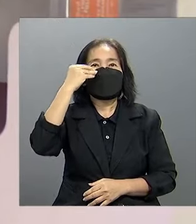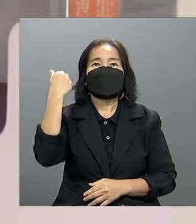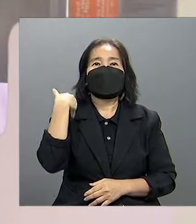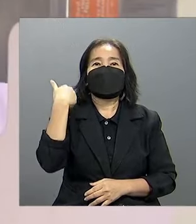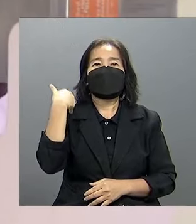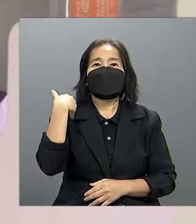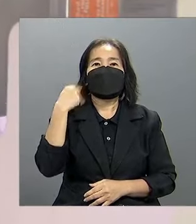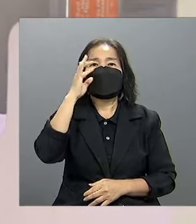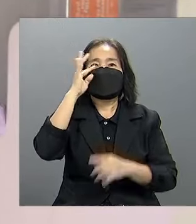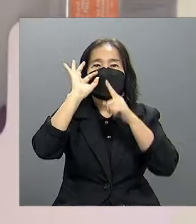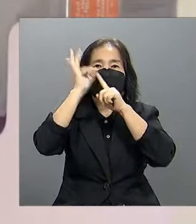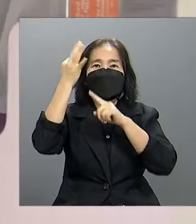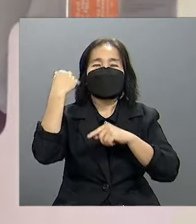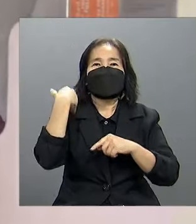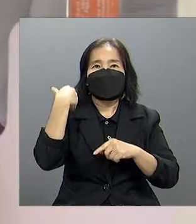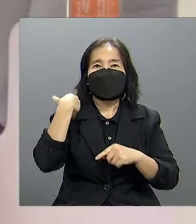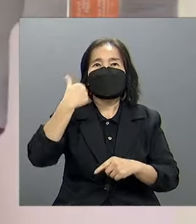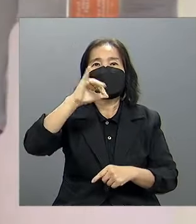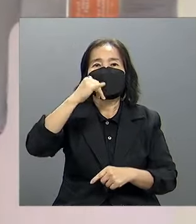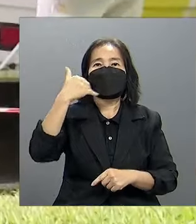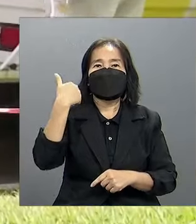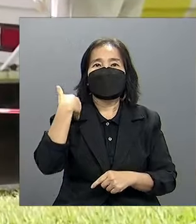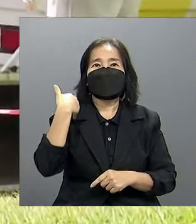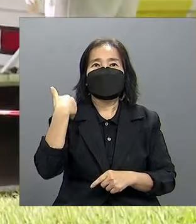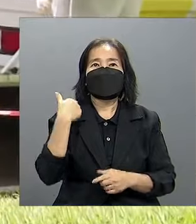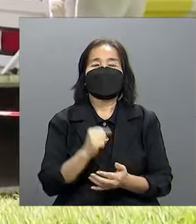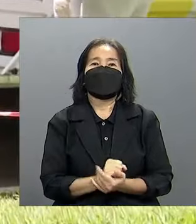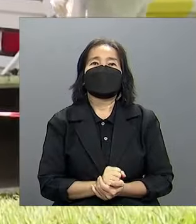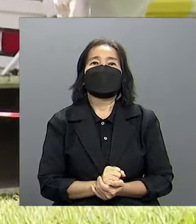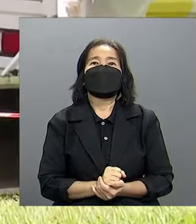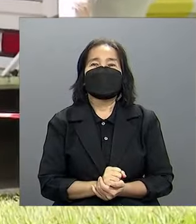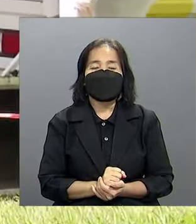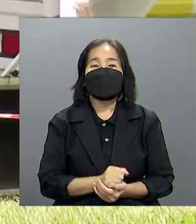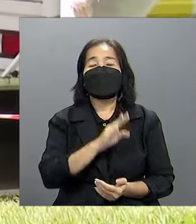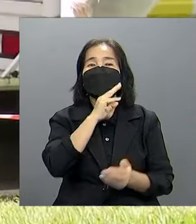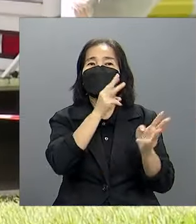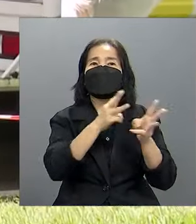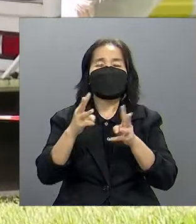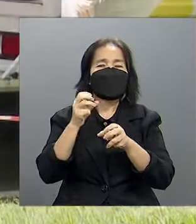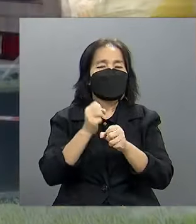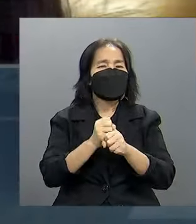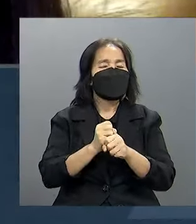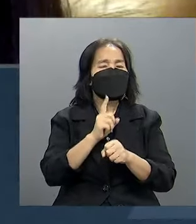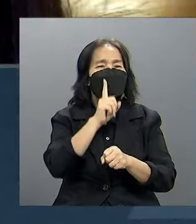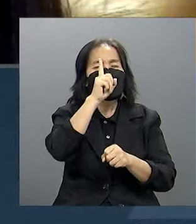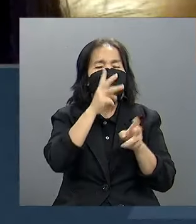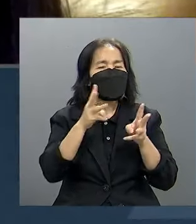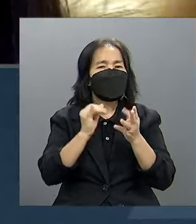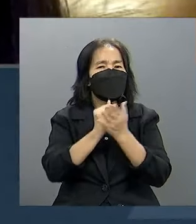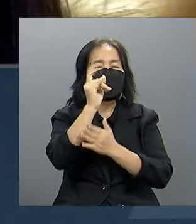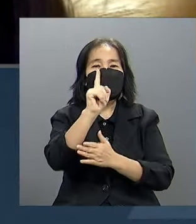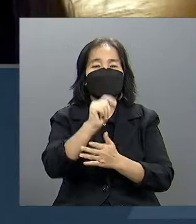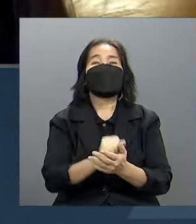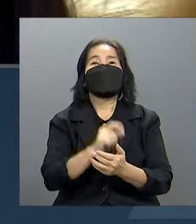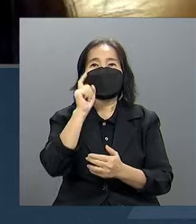กช้ำอะไรกรณีอย่างนั้นมากกว่า ถ้าเราจะสวอปจมูกให้ถูกวิธีนี้เราต้องสวอปยังไงนะคะ จริงๆแล้วเนี่ยตัวสวอปอะ